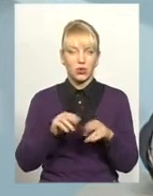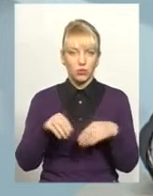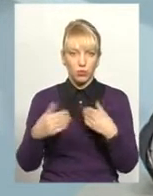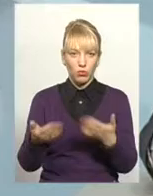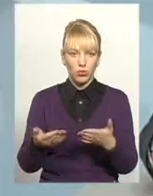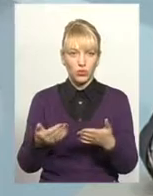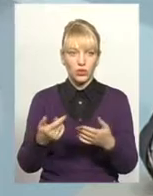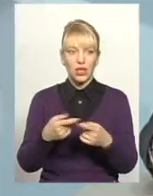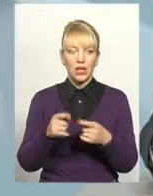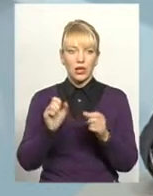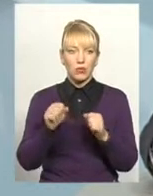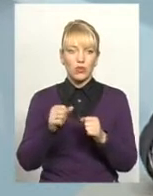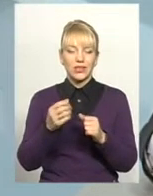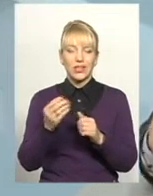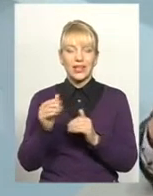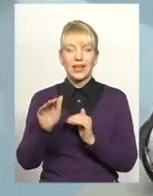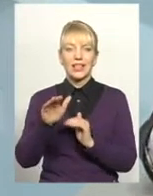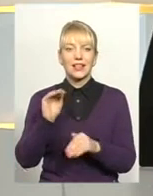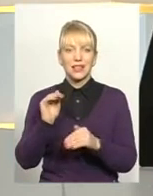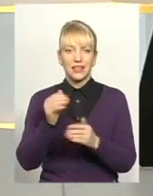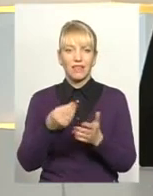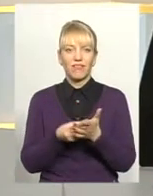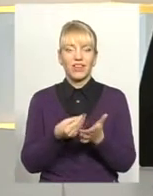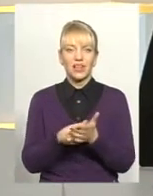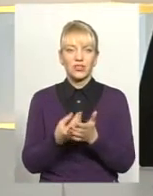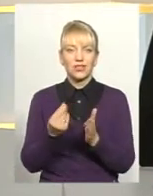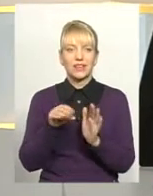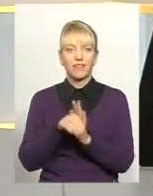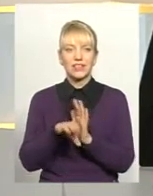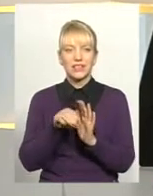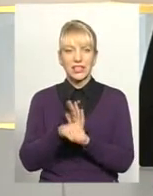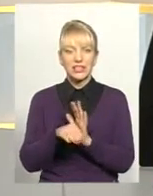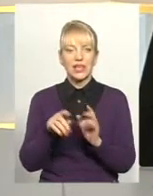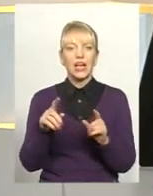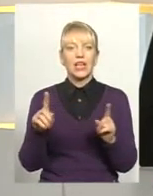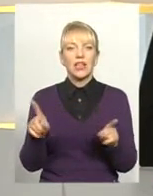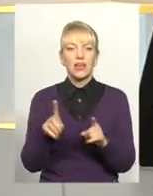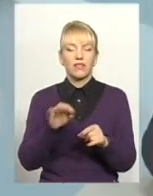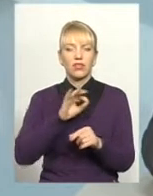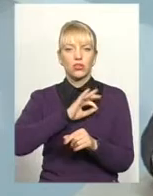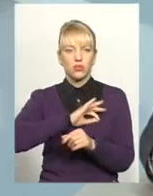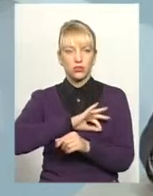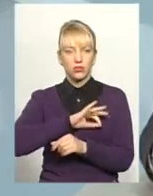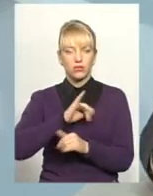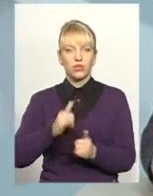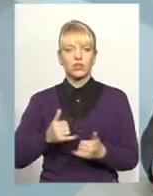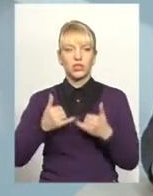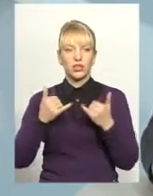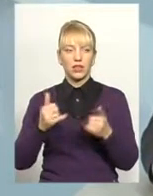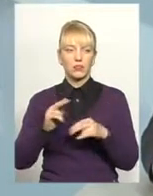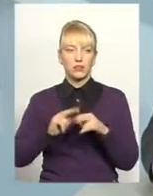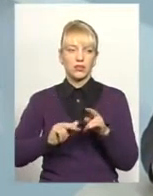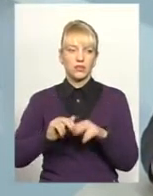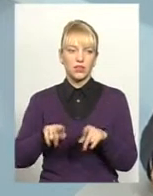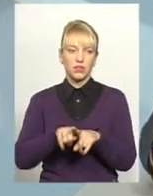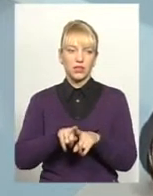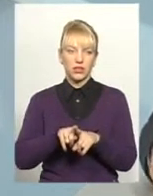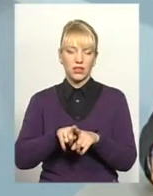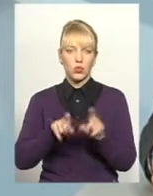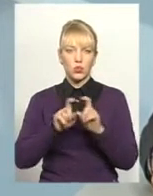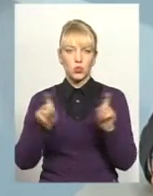пропонують і кредитні ресурси, фінансові ресурси, інвестиції, які використовуються для будівництва таких